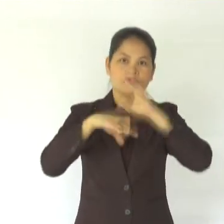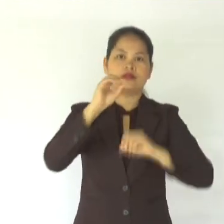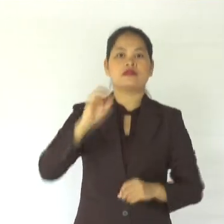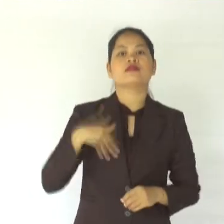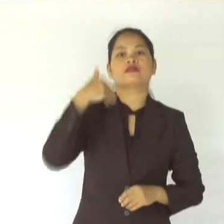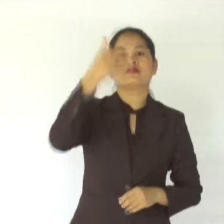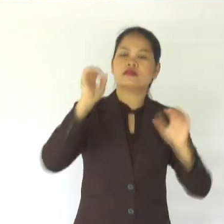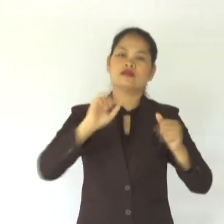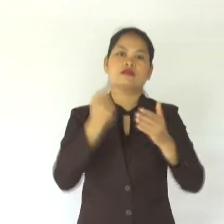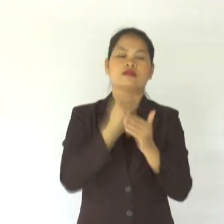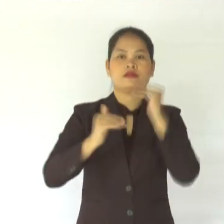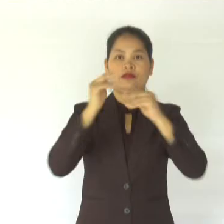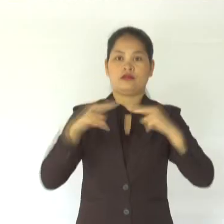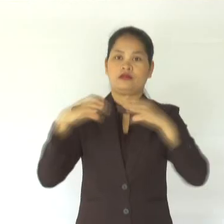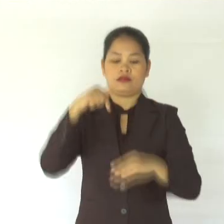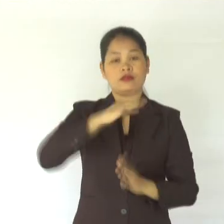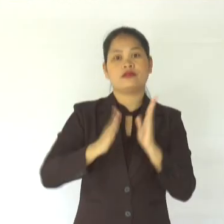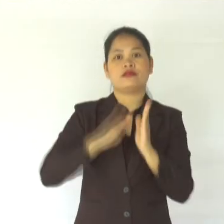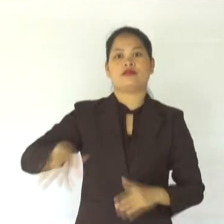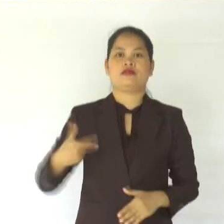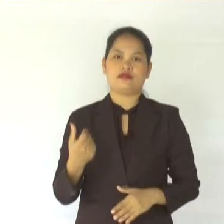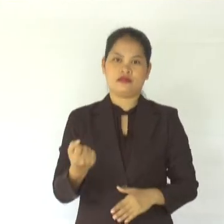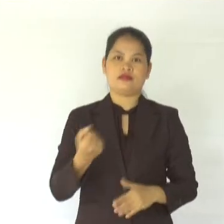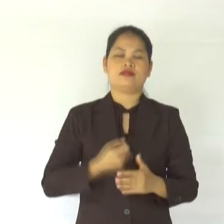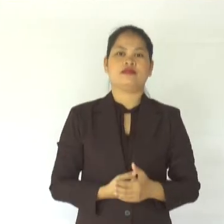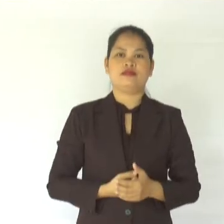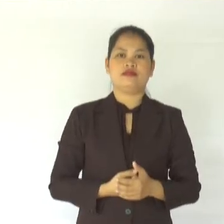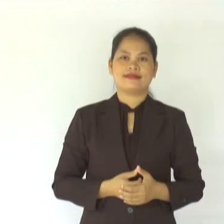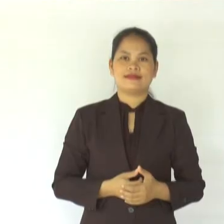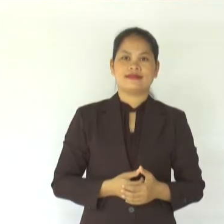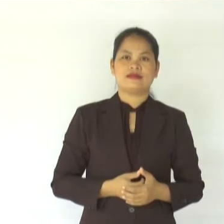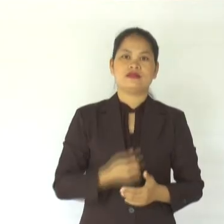trong này đừng yên. Đồng bách thăm thư sẽ hạ công đủ và trái công của chị phim tuyệt đủ.